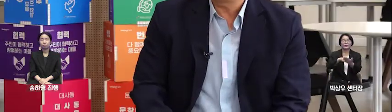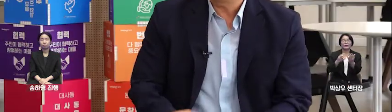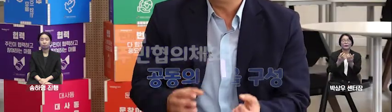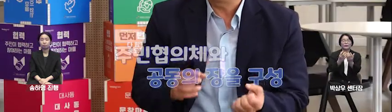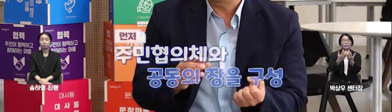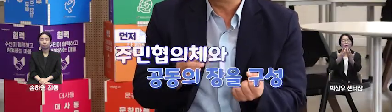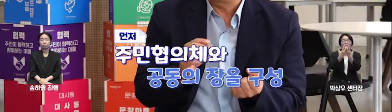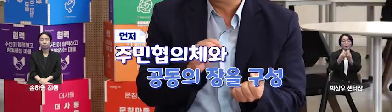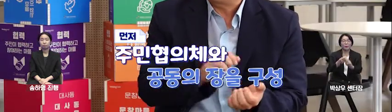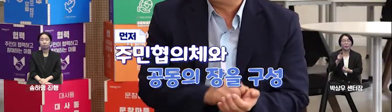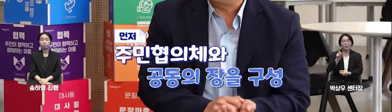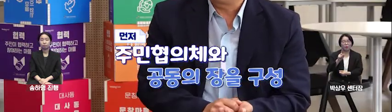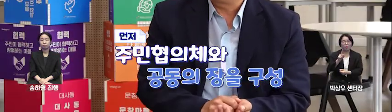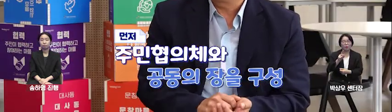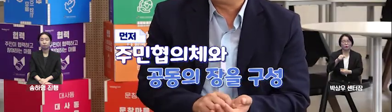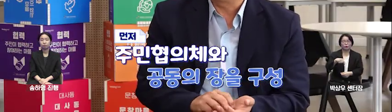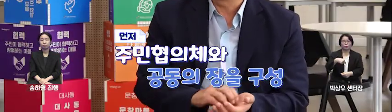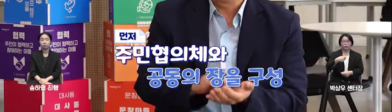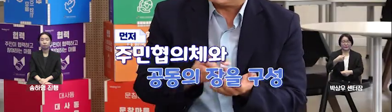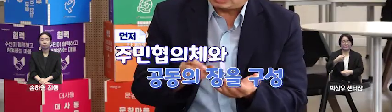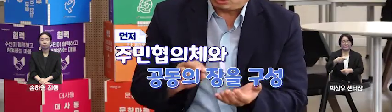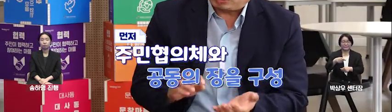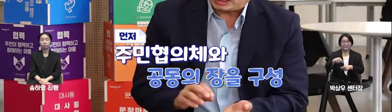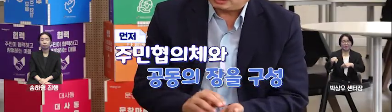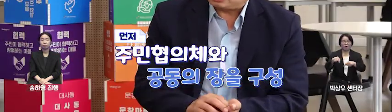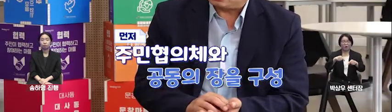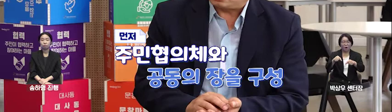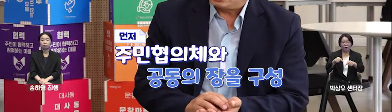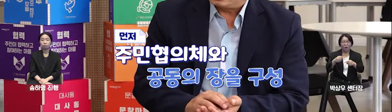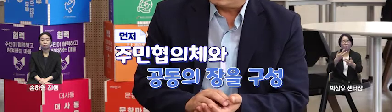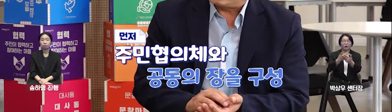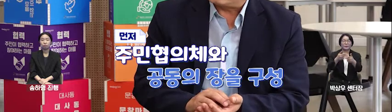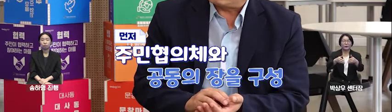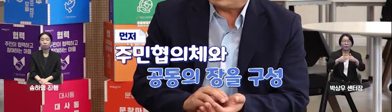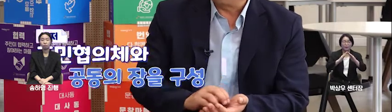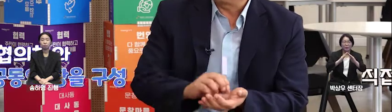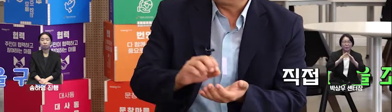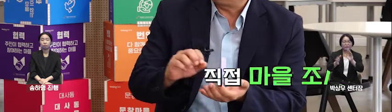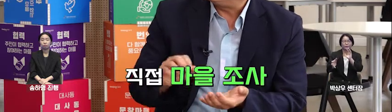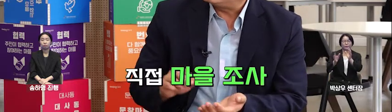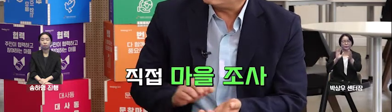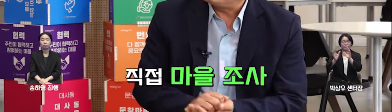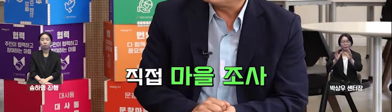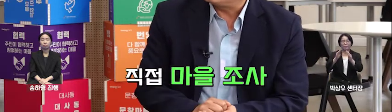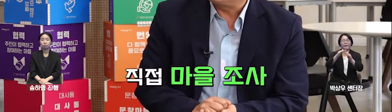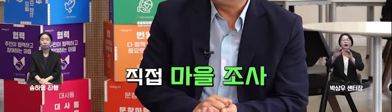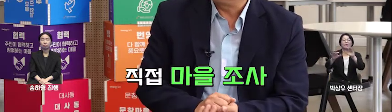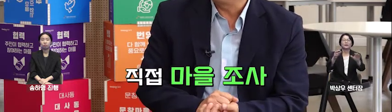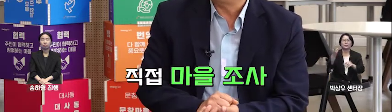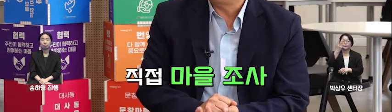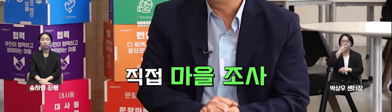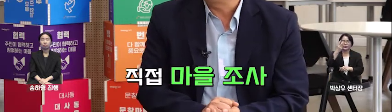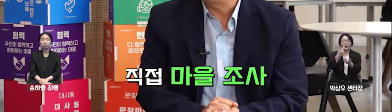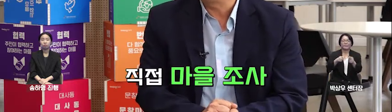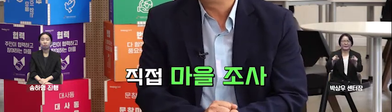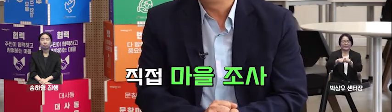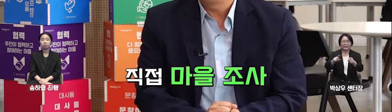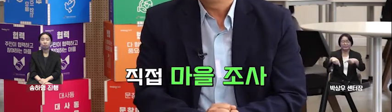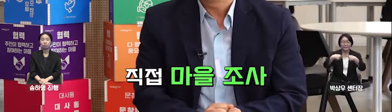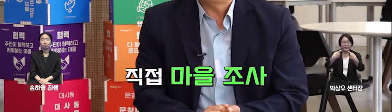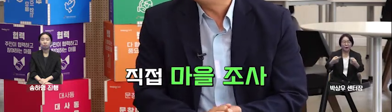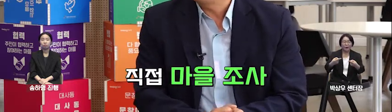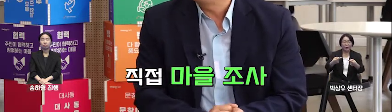말씀드리면 주민 협의체를 구성토록 하고 또 공론장을 또 만들고 그리고 마을 조사를 주민들이 함께 하고 그